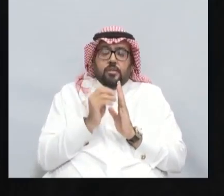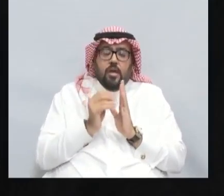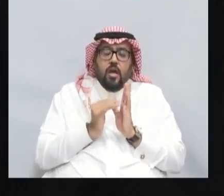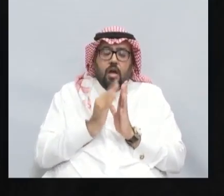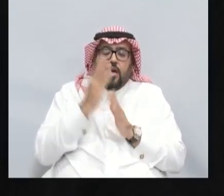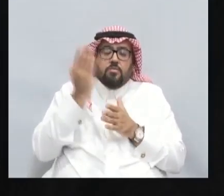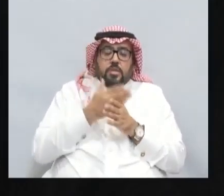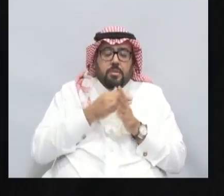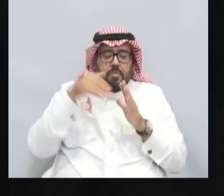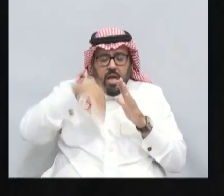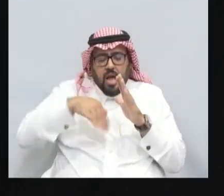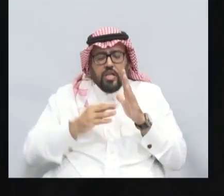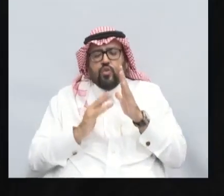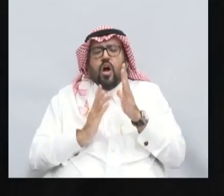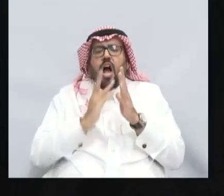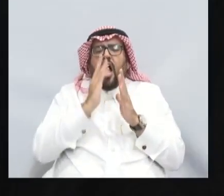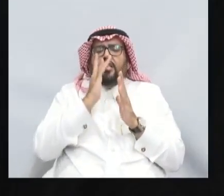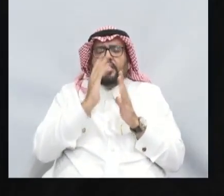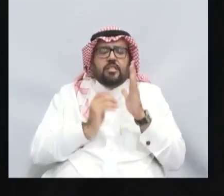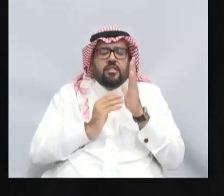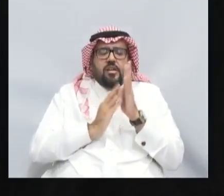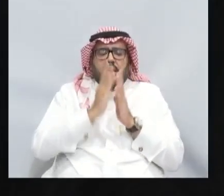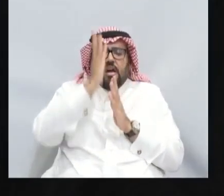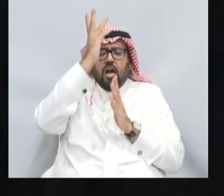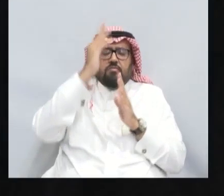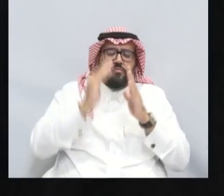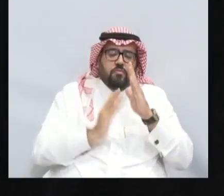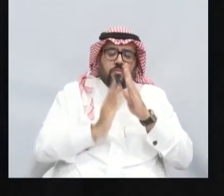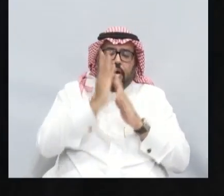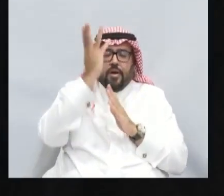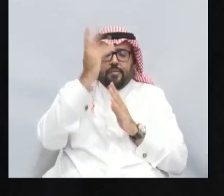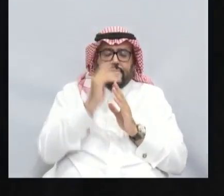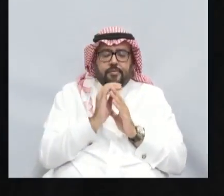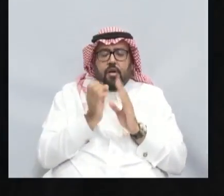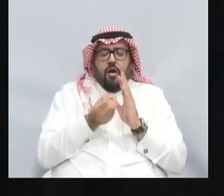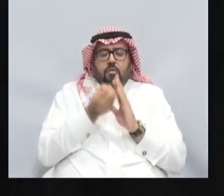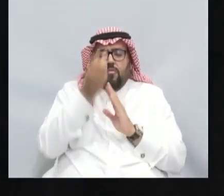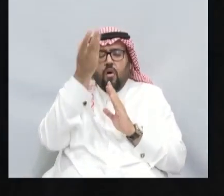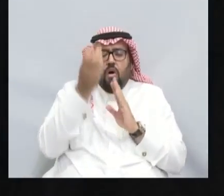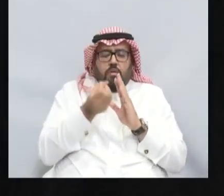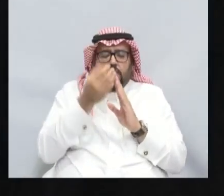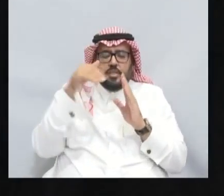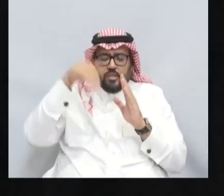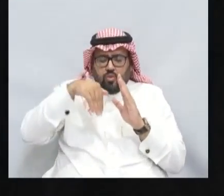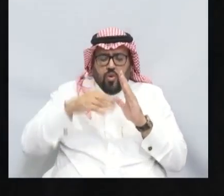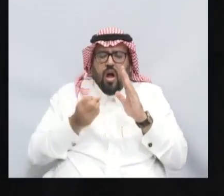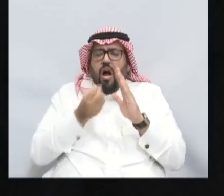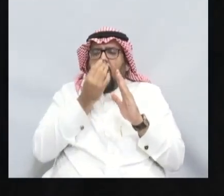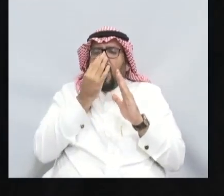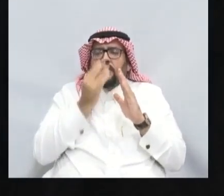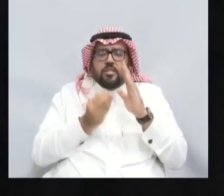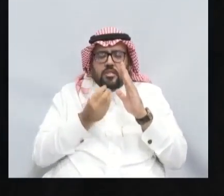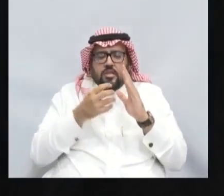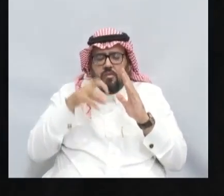يثور بسبب وجود الغازات، غازات تخرج. إذن سبب ثورانه هو وجود الغازات المحبوسة